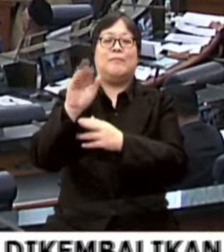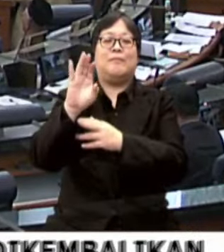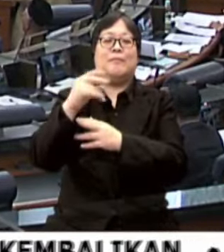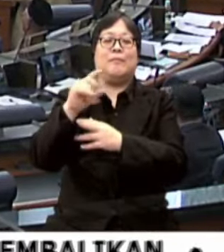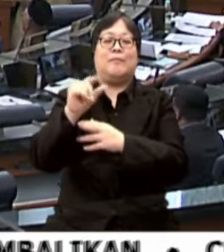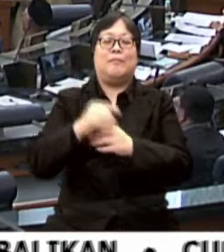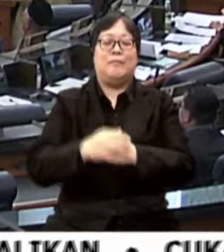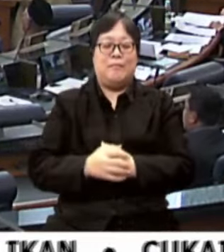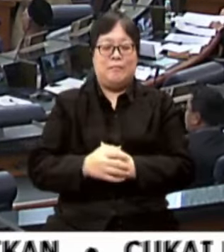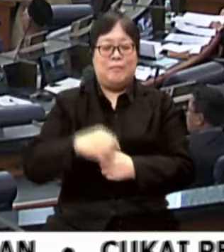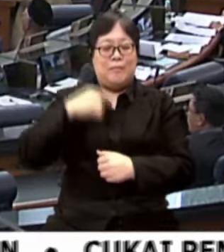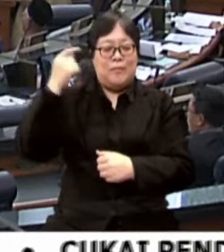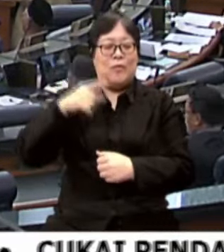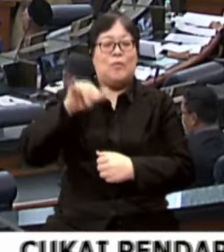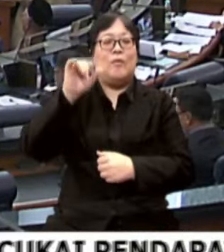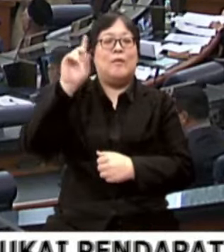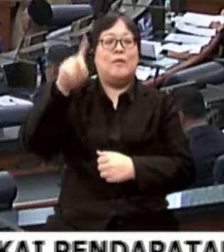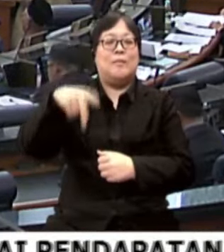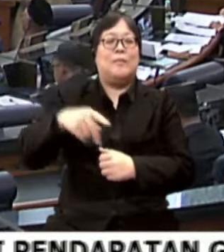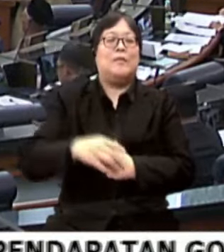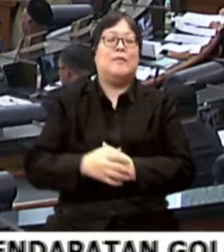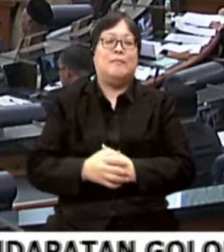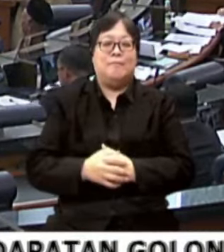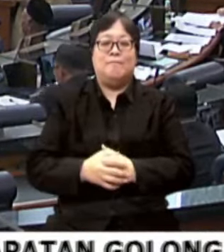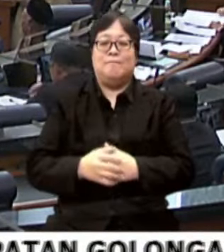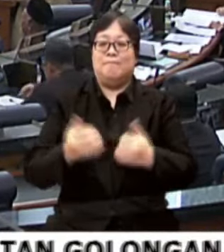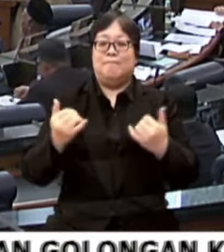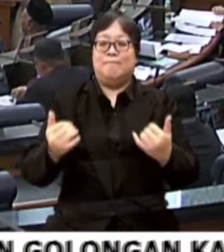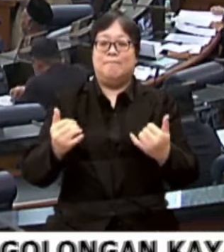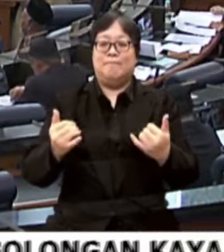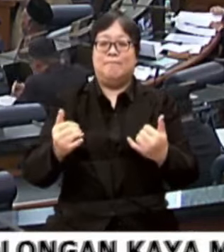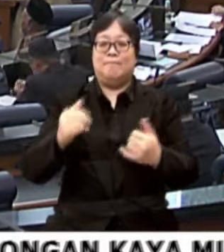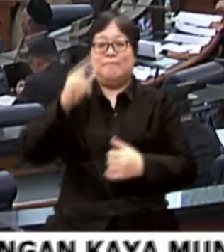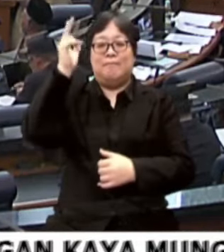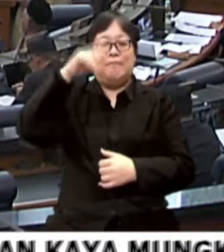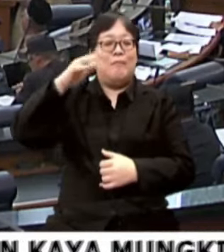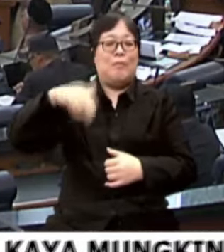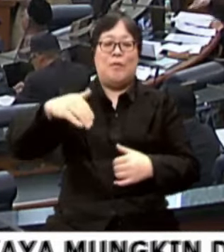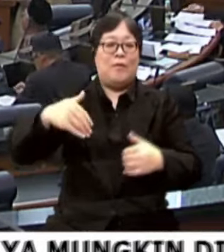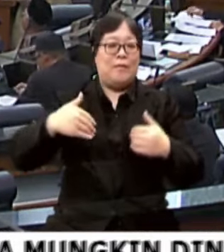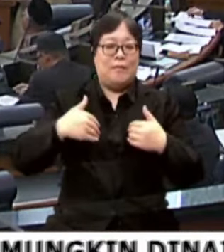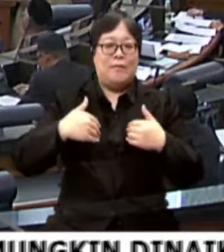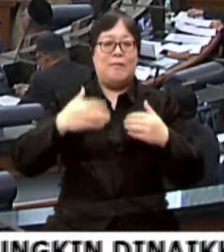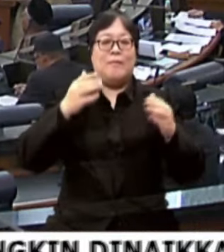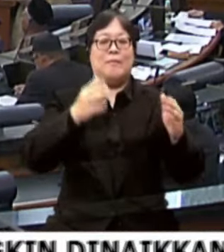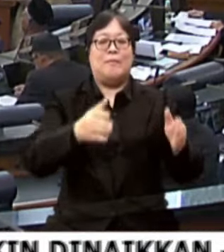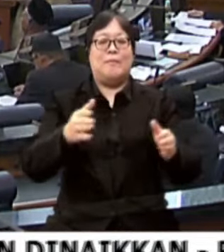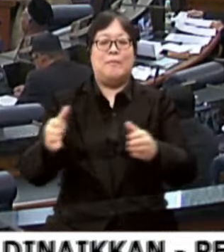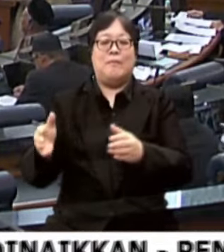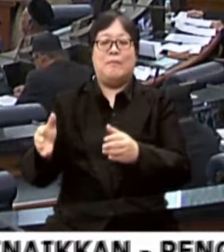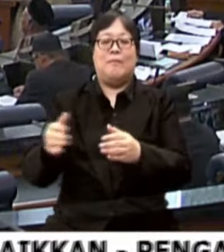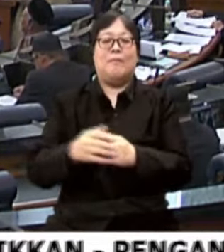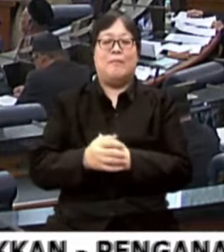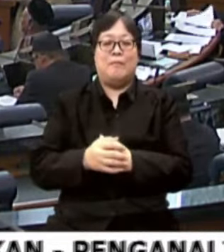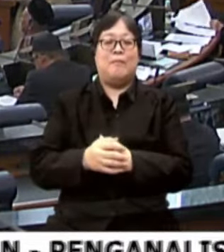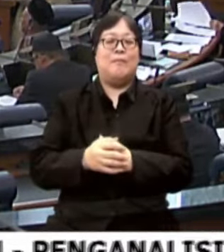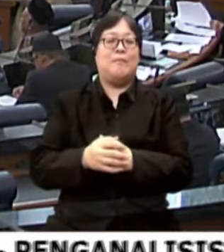tuan yang dipetul buat masa ini kerajaan belum mempunyai perancangan untuk